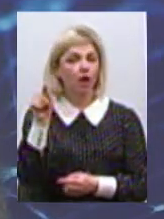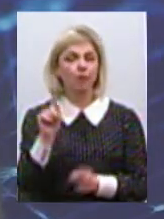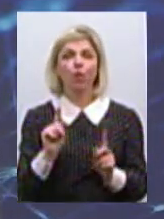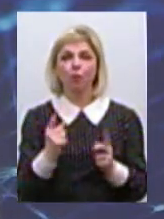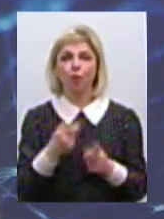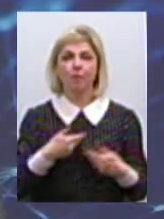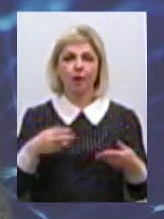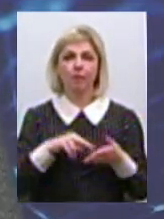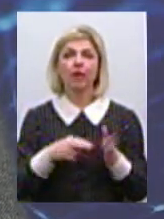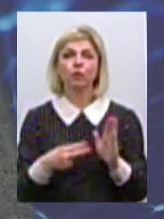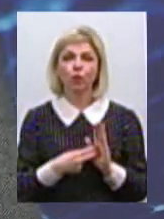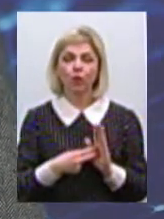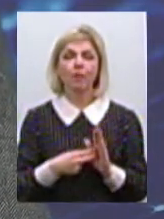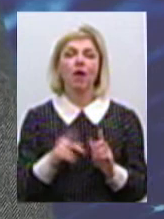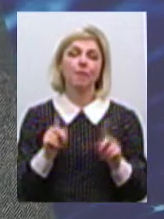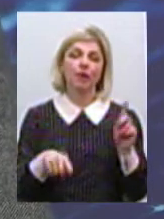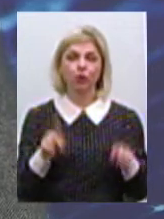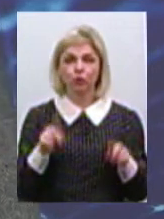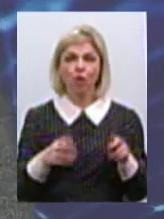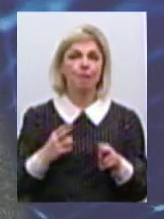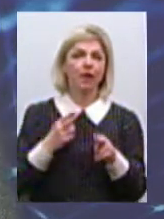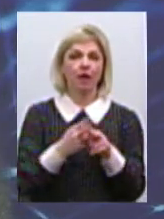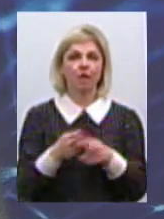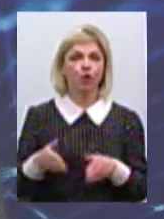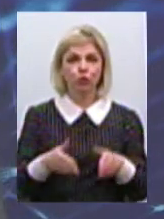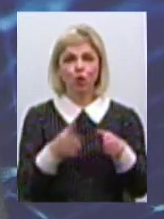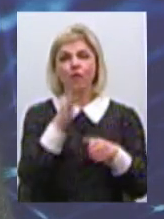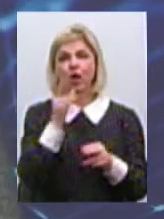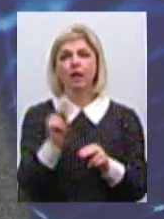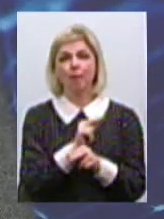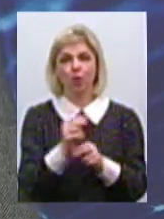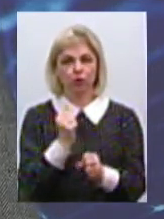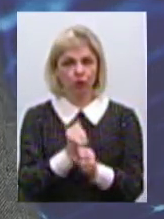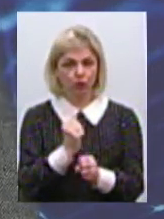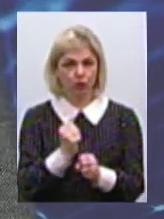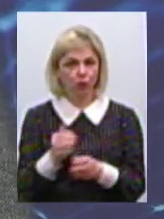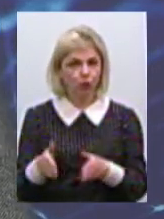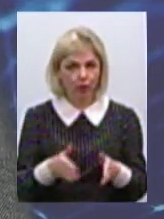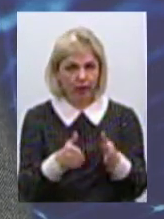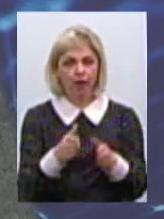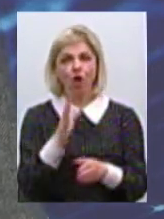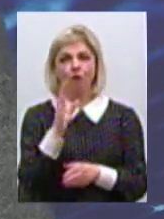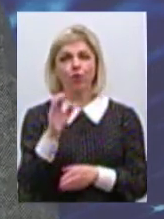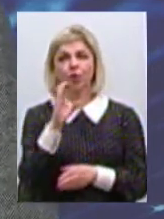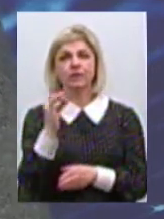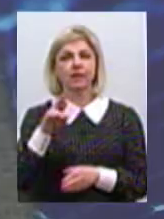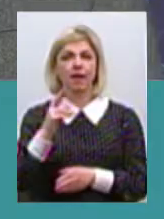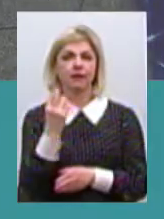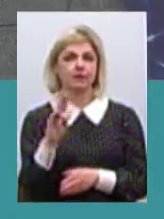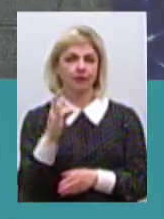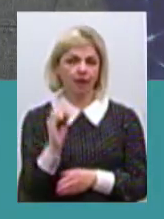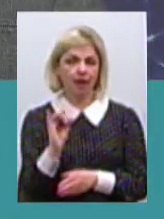ми плануємо періодично перекривати дорогу під час ремонтних робіт по Н-14 на Васіяцьке. І там